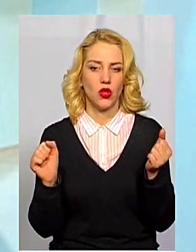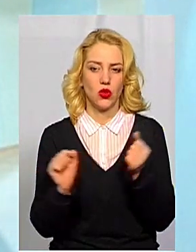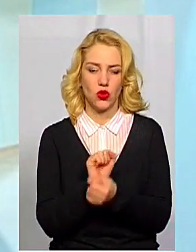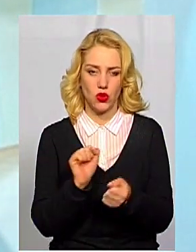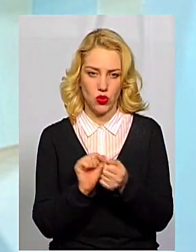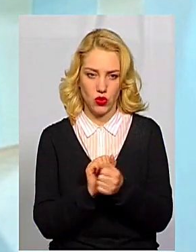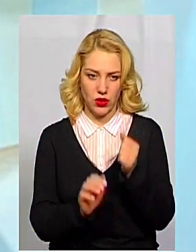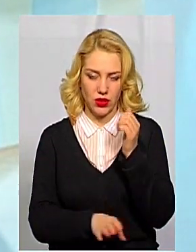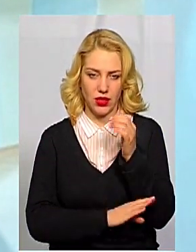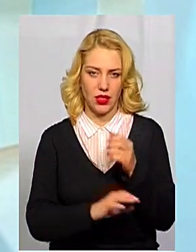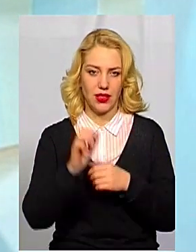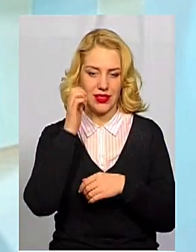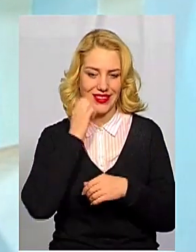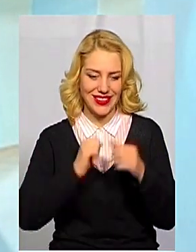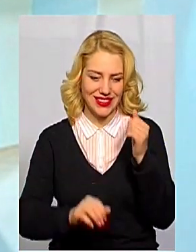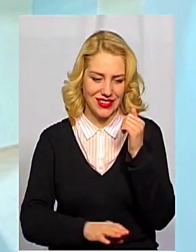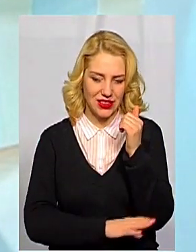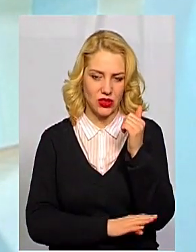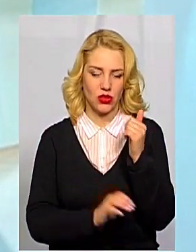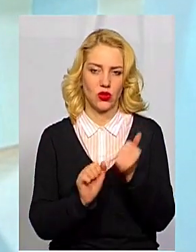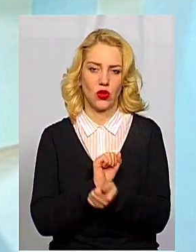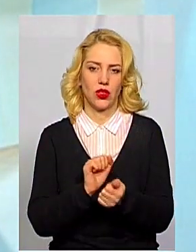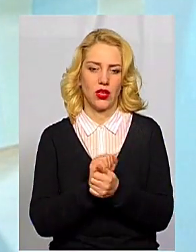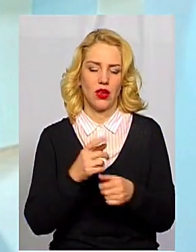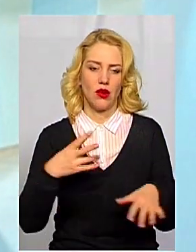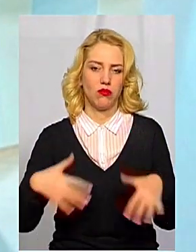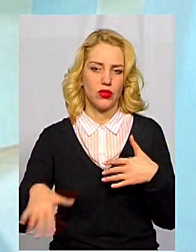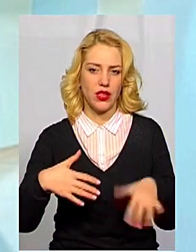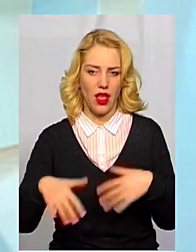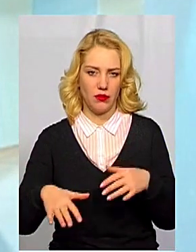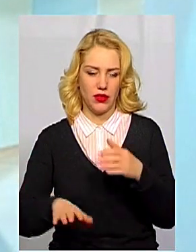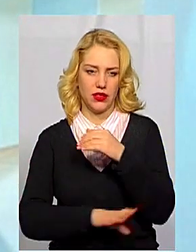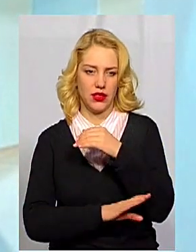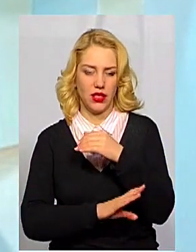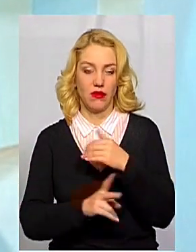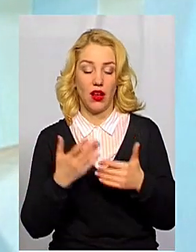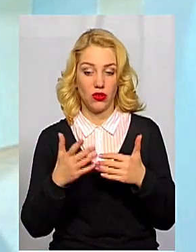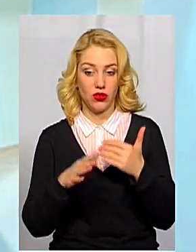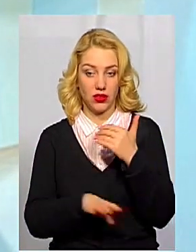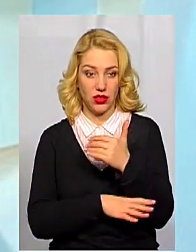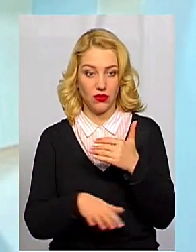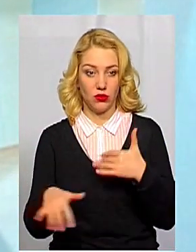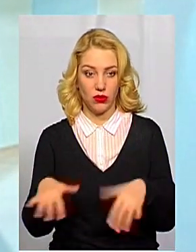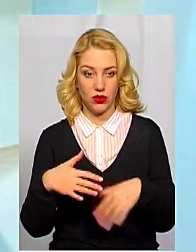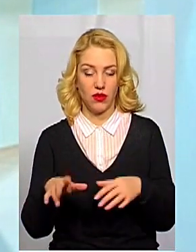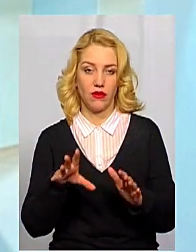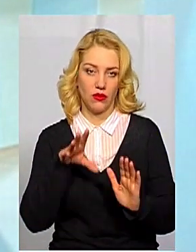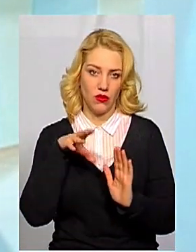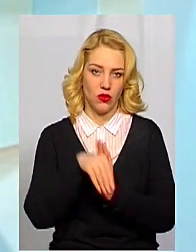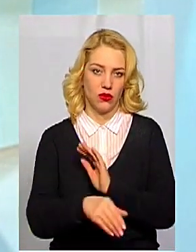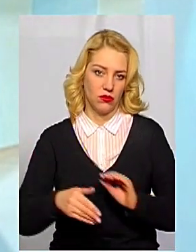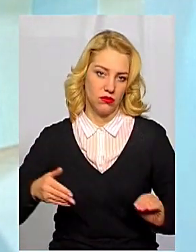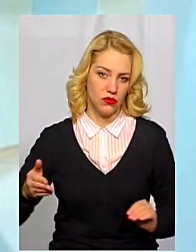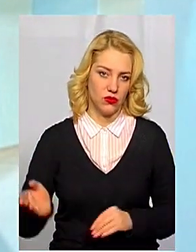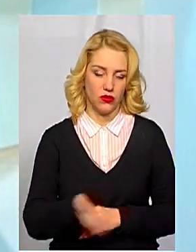сухостой, старий сухостой, свіжий сухостой, послаблені дерева. От уже послаблені дерева, вони вже йдуть в цю санітарну рубку. Тобто,